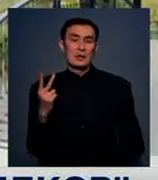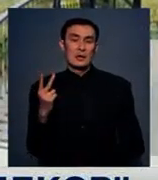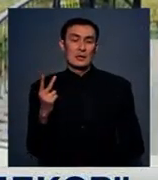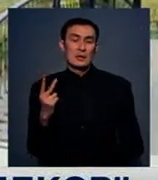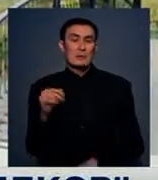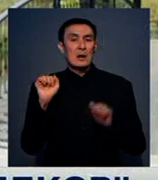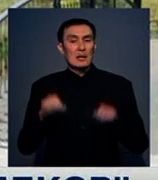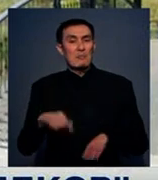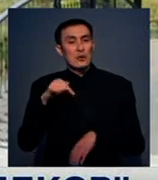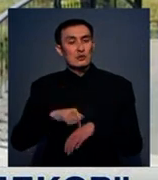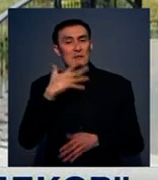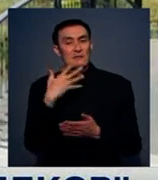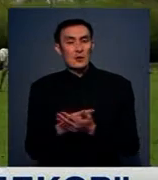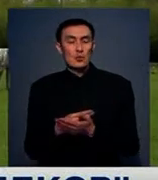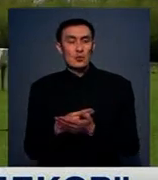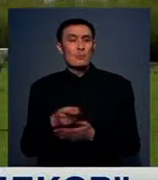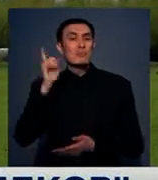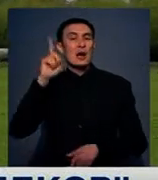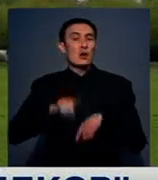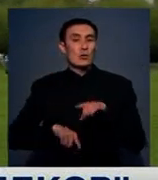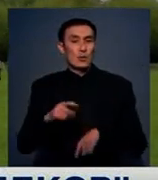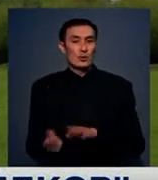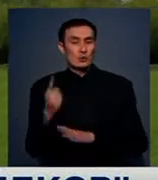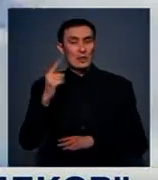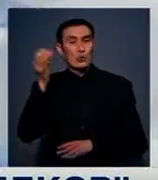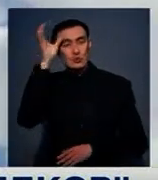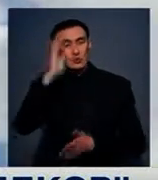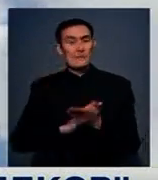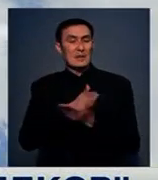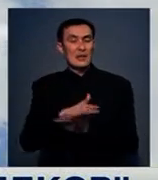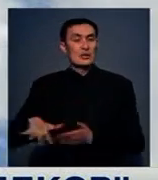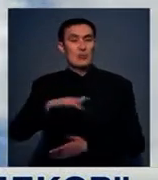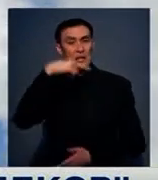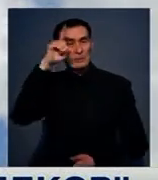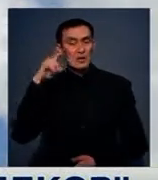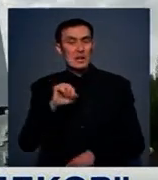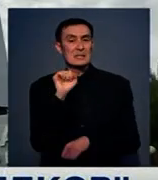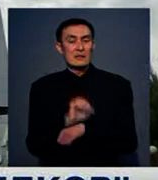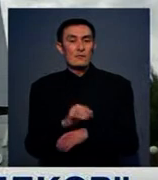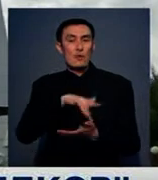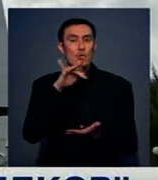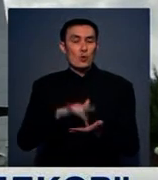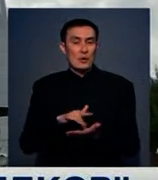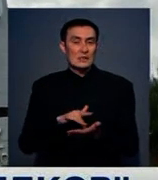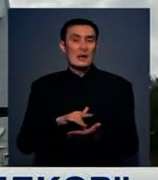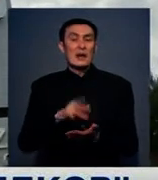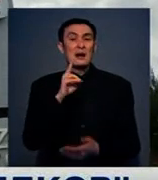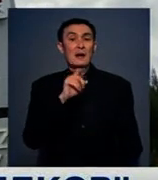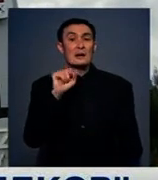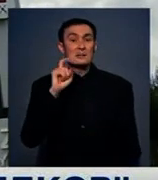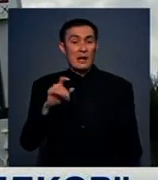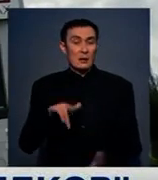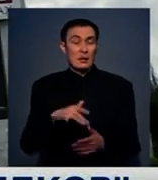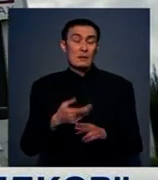увидели бы и прочувствовали бы свою прародину. Когда ученые въехали на территорию Азербайджана, они остановились в городе с названием Казах.